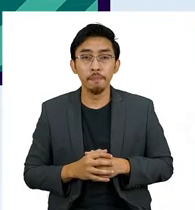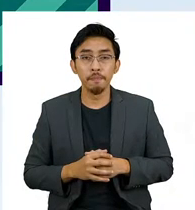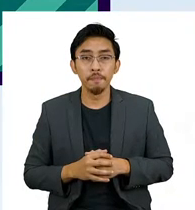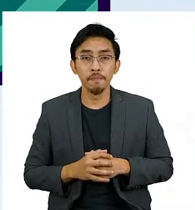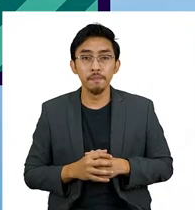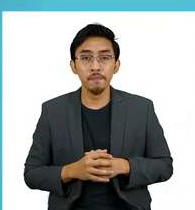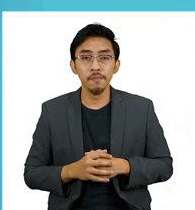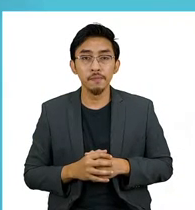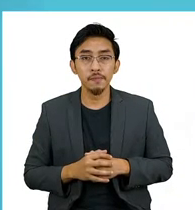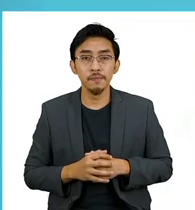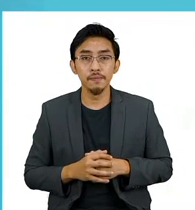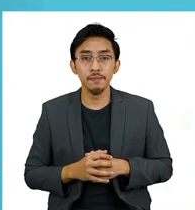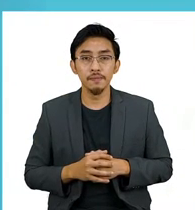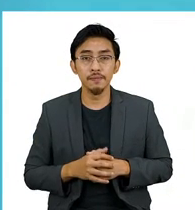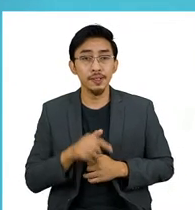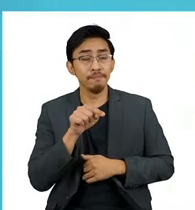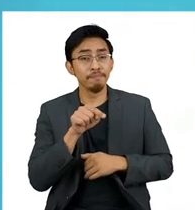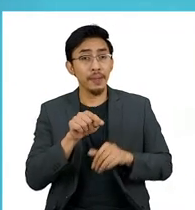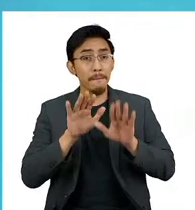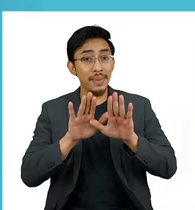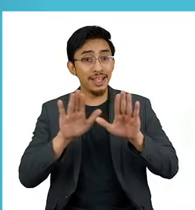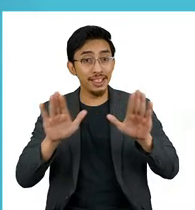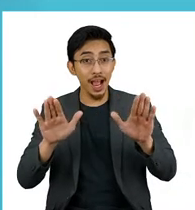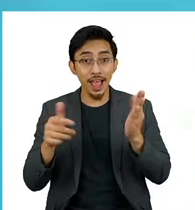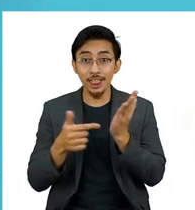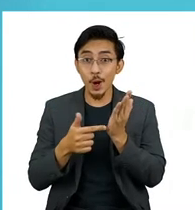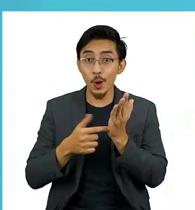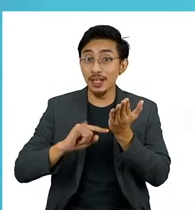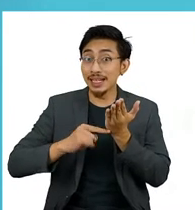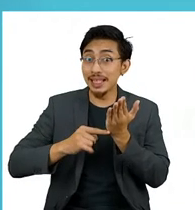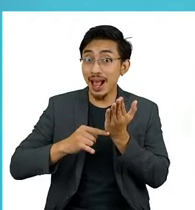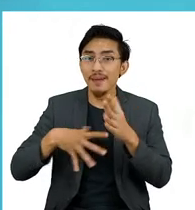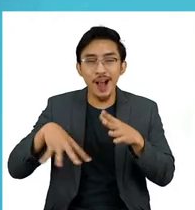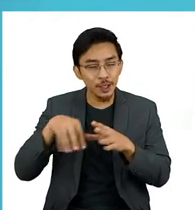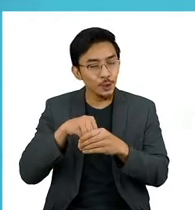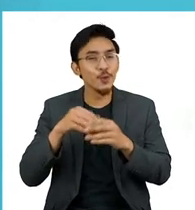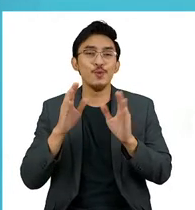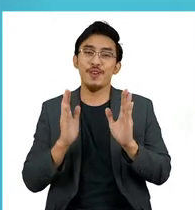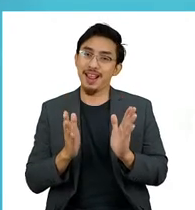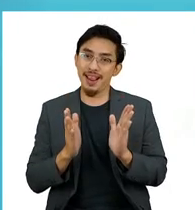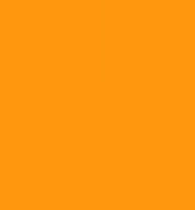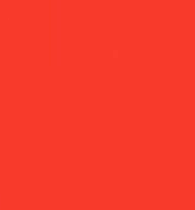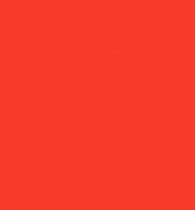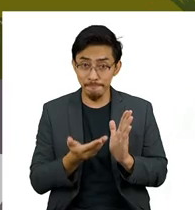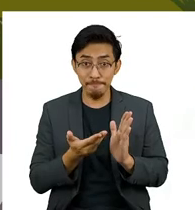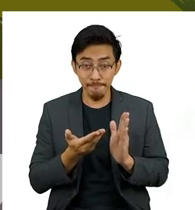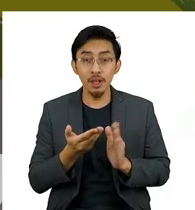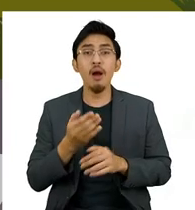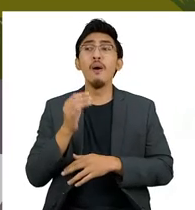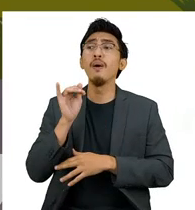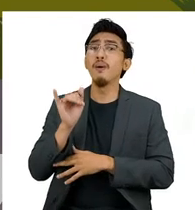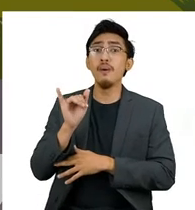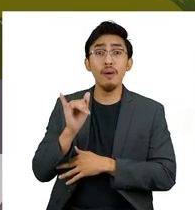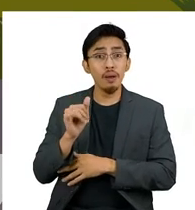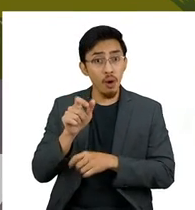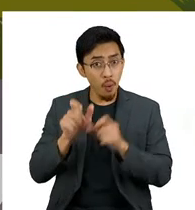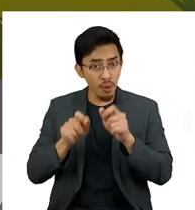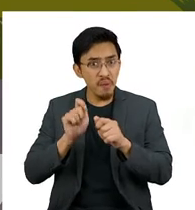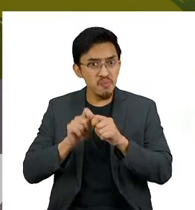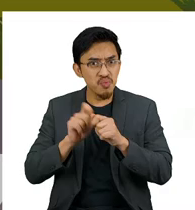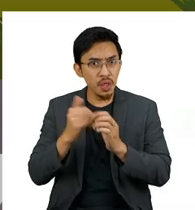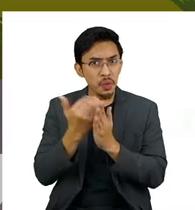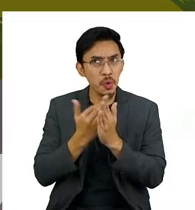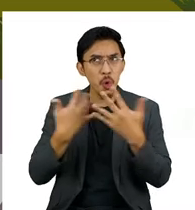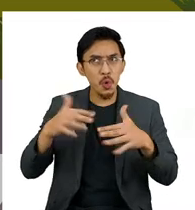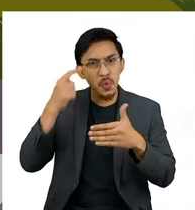pilihannya. Sebagai sebuah media, teknologi digital sudah pasti termasuk. Wah, sangat visioner